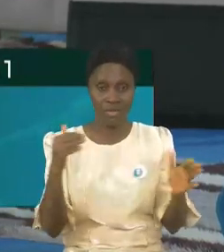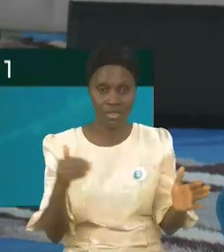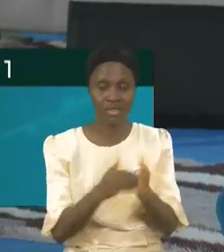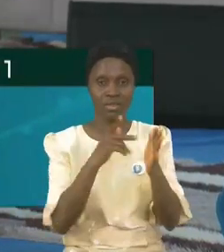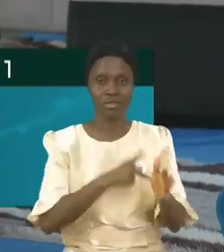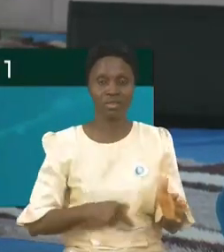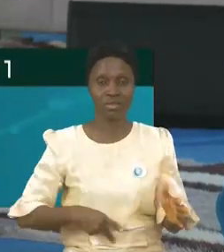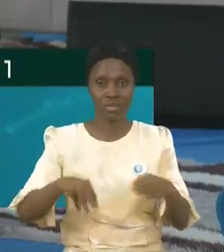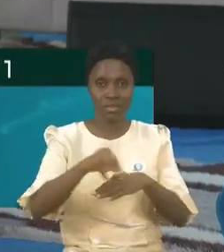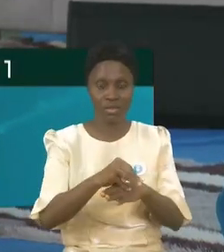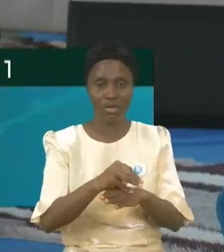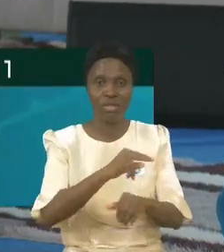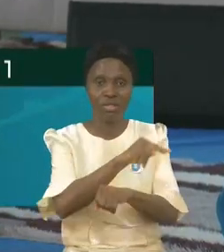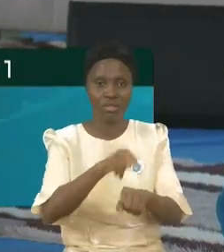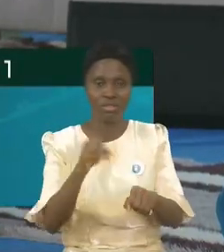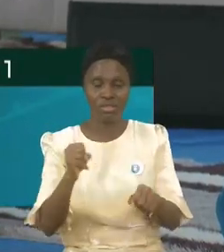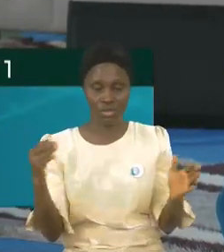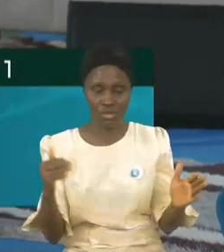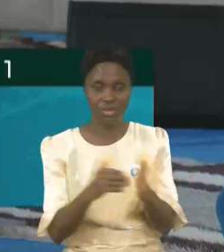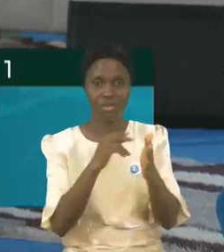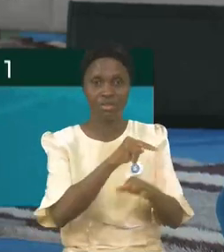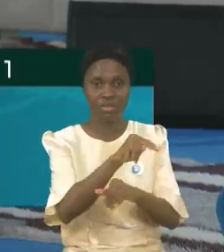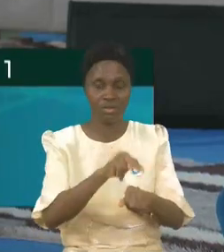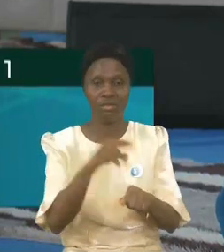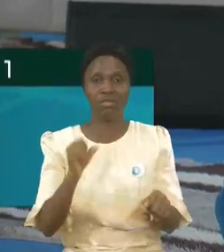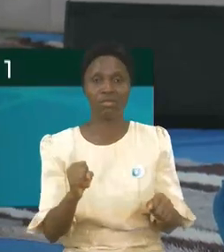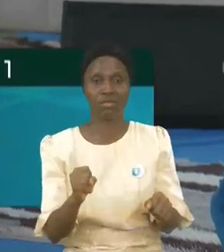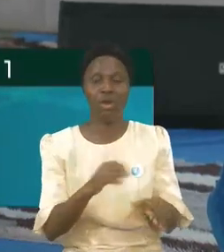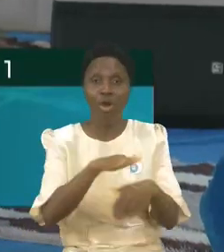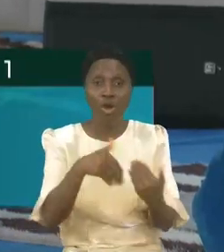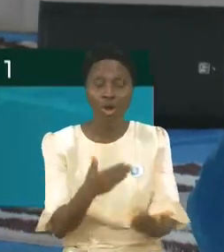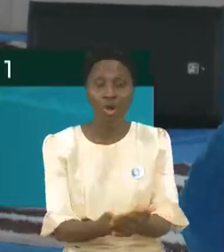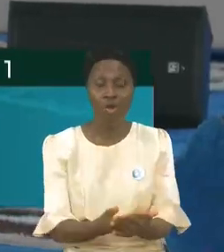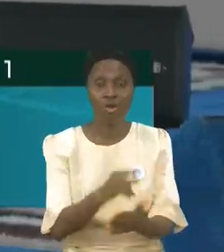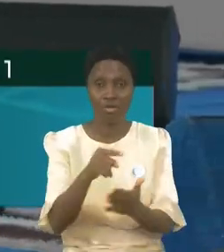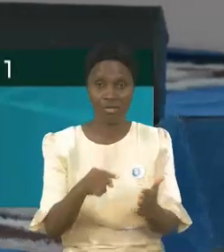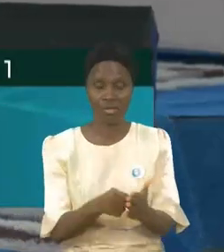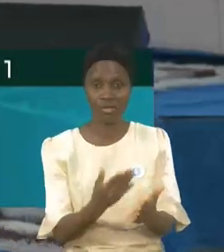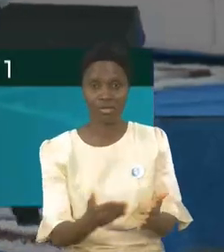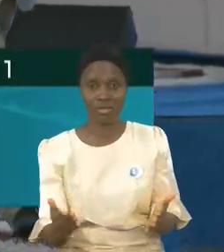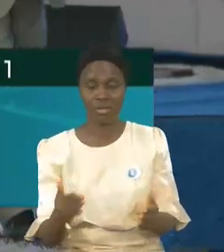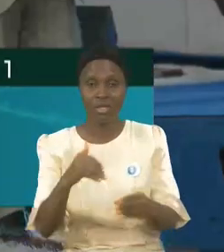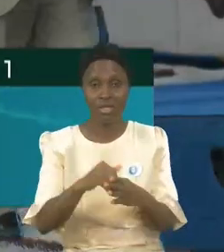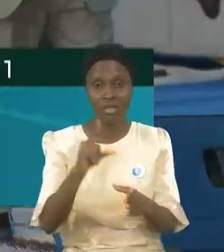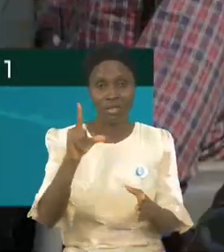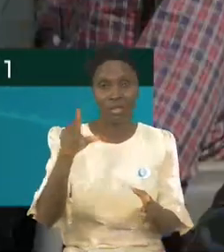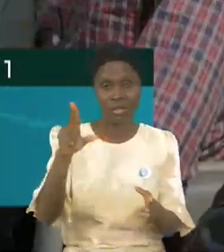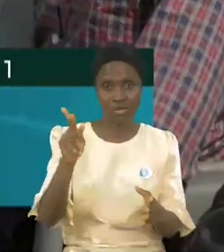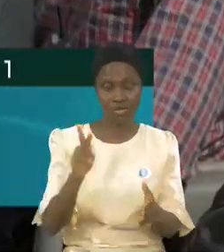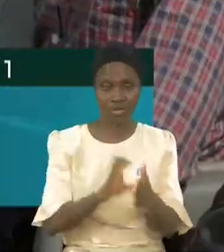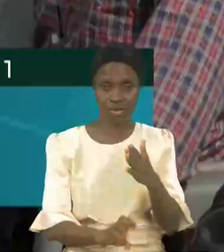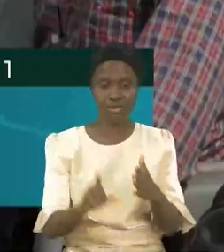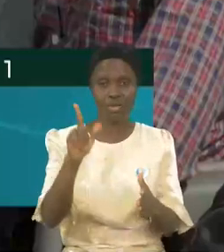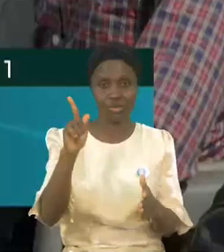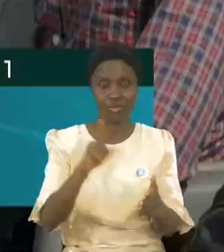dit avant son royaume, avant son arrivée, que Matthieu 24, que les royaumes seront contre royaumes, il y aura les orages, les